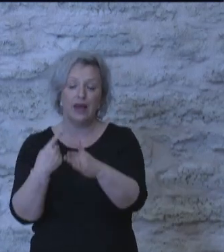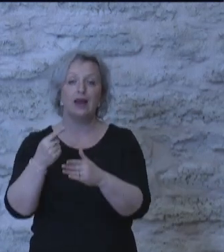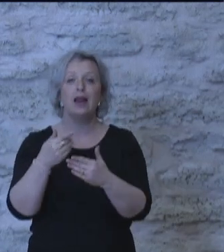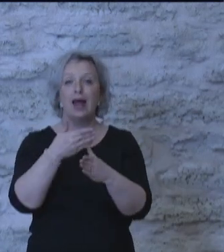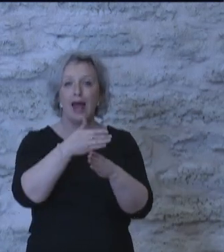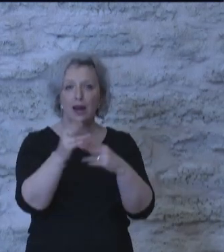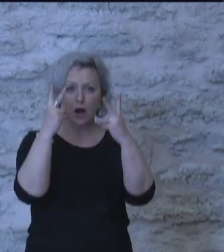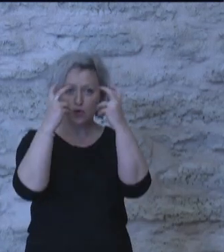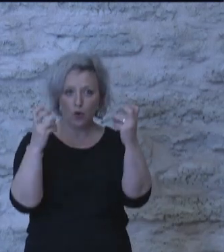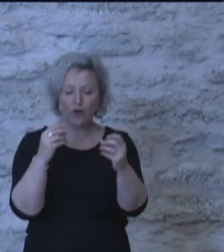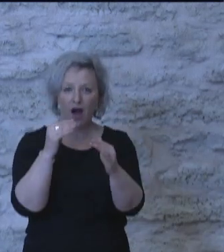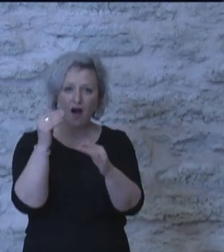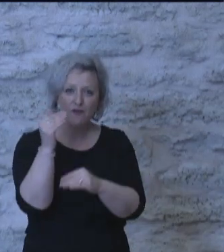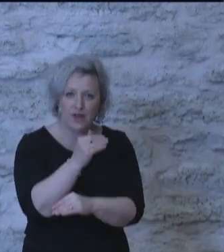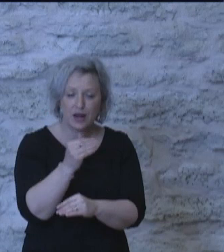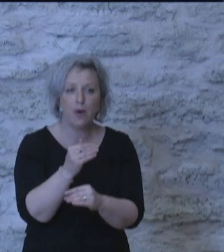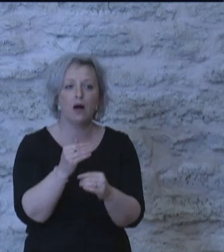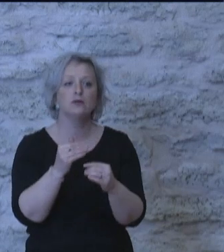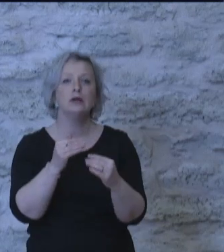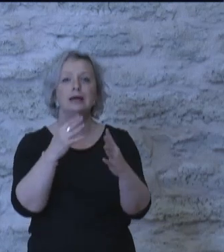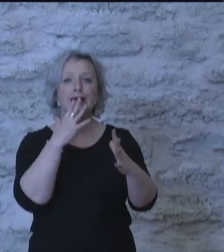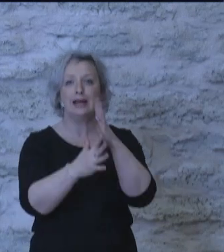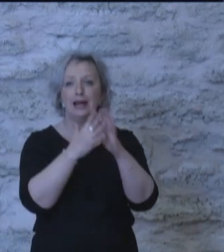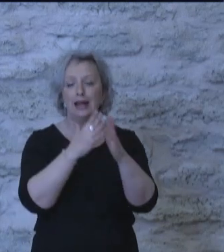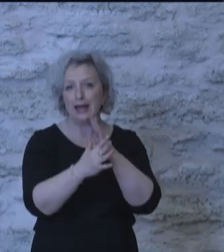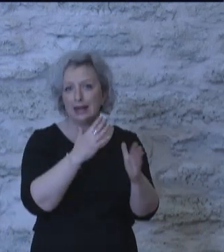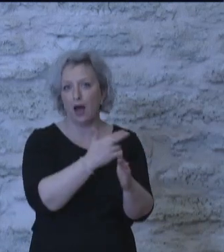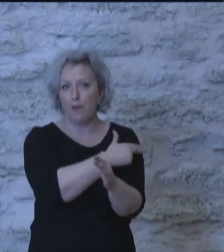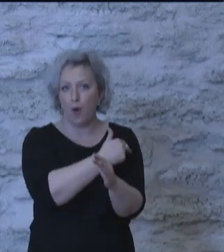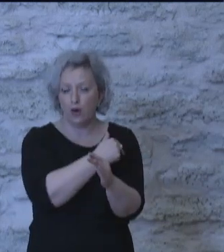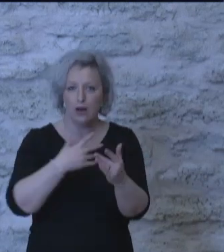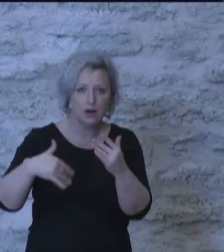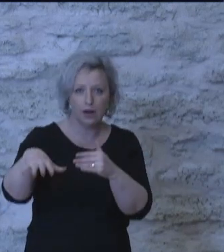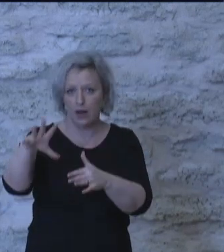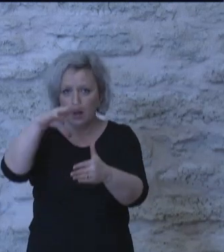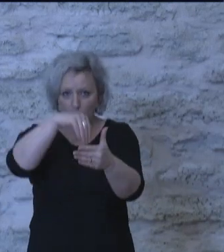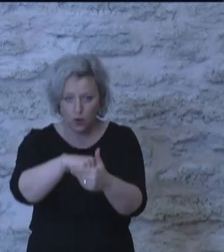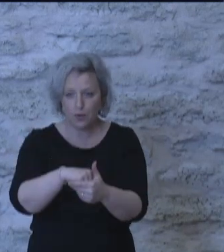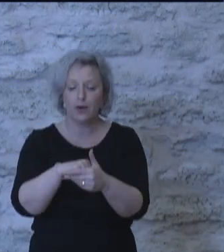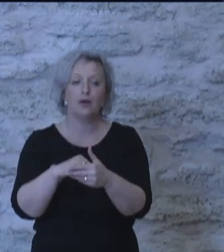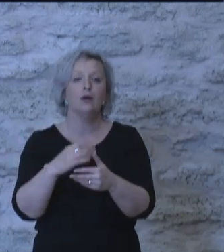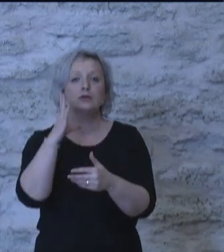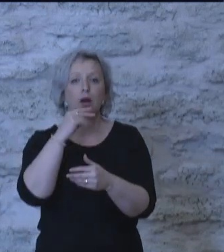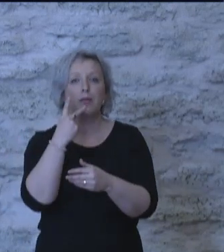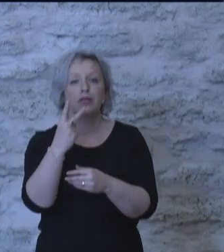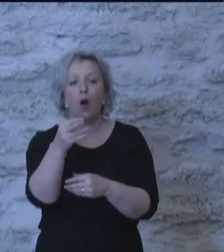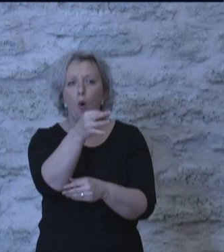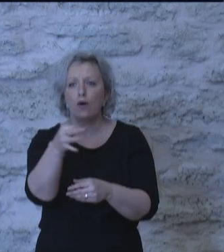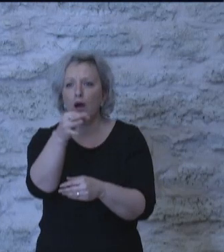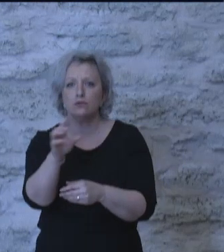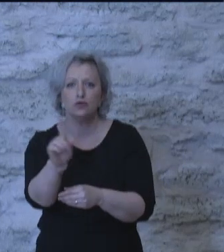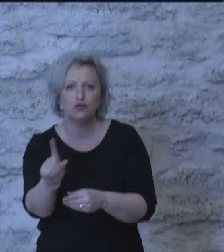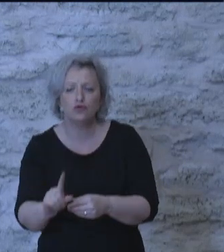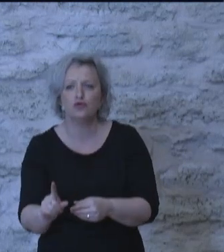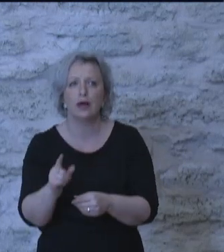ja munitsipaal korrakaitse jõud, et meil oleks täielik pilt sellest, mis suguse organisatsioone, mis suguse